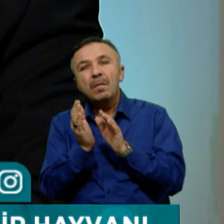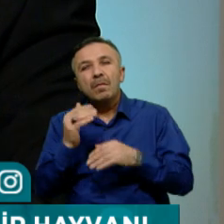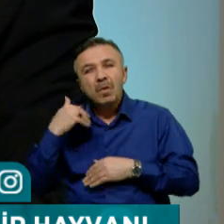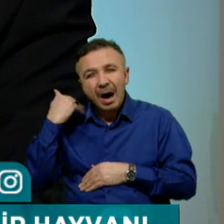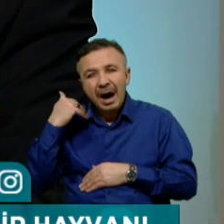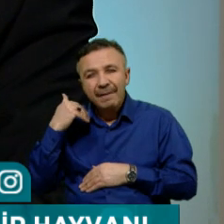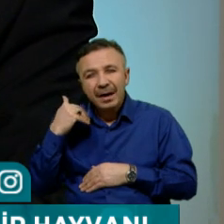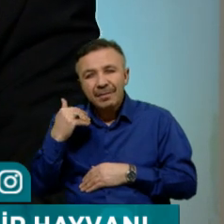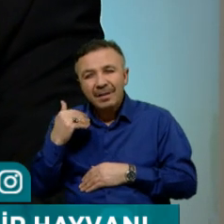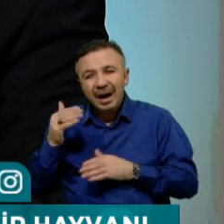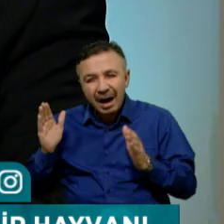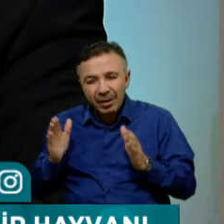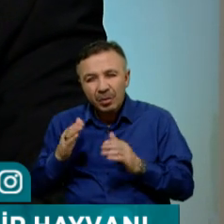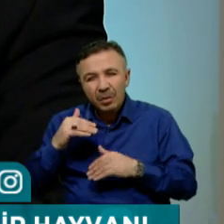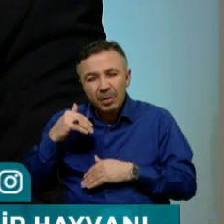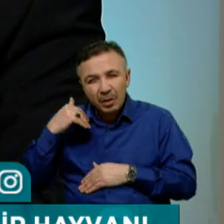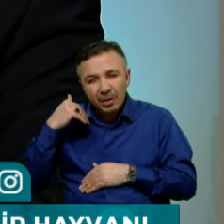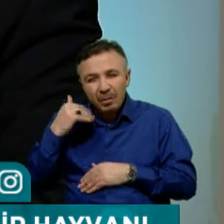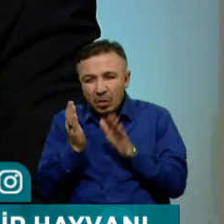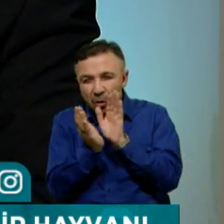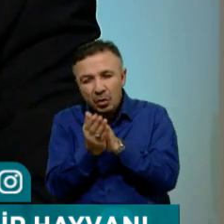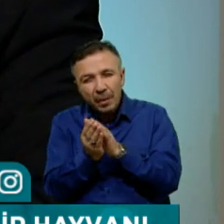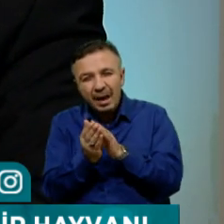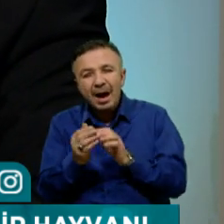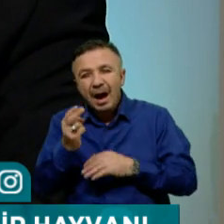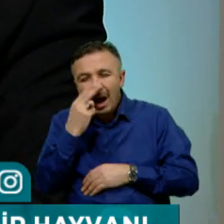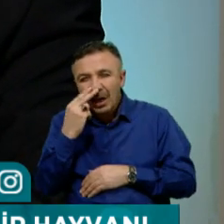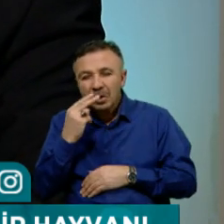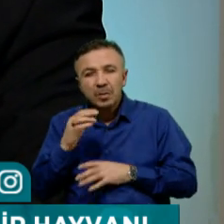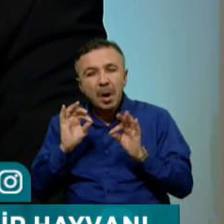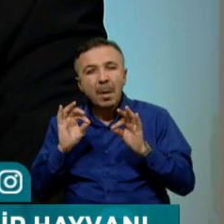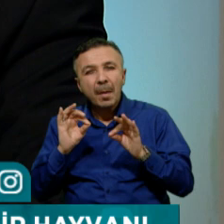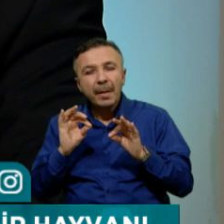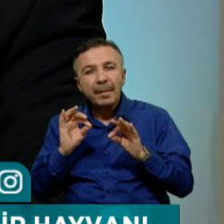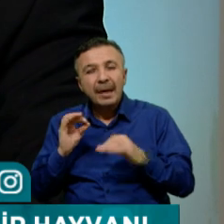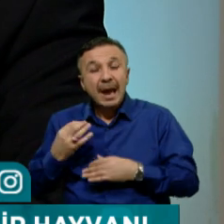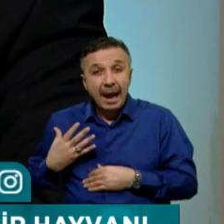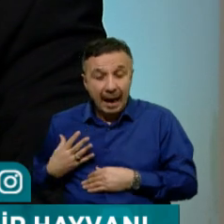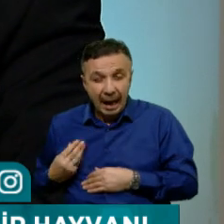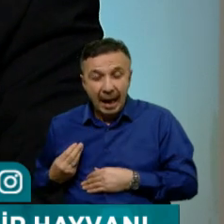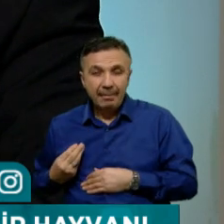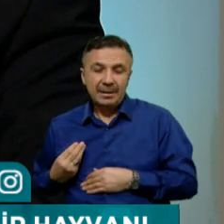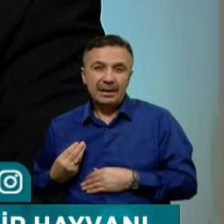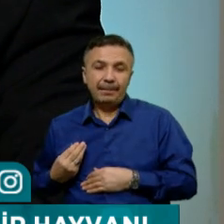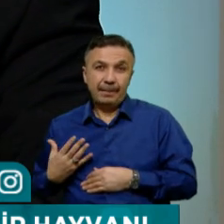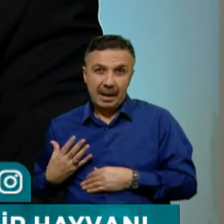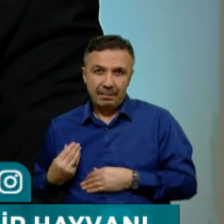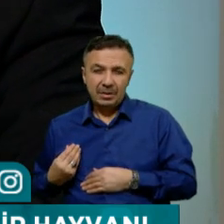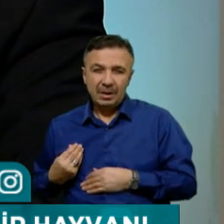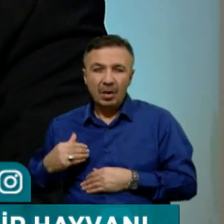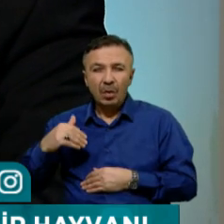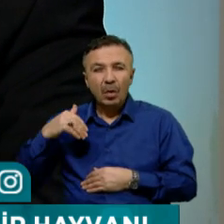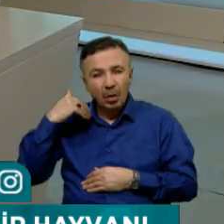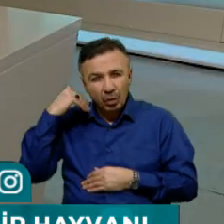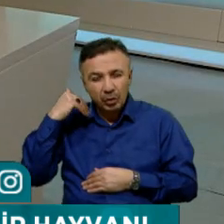hayvanlar arasında bir ünsiyet Peyda olmuştur ve alışkanlık olmuştur Bu durumda da eğer o kuzuyu ok